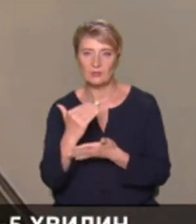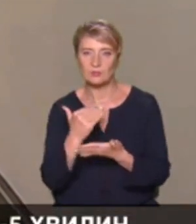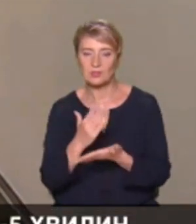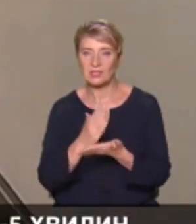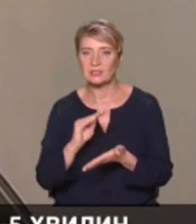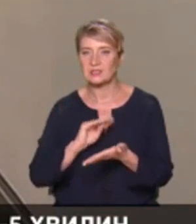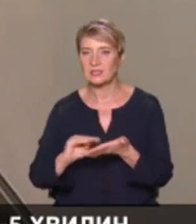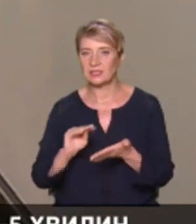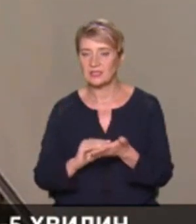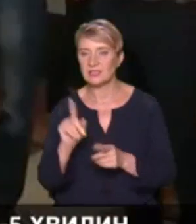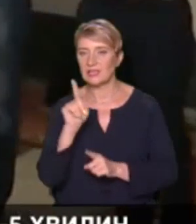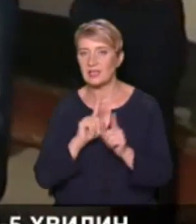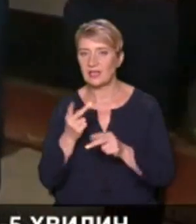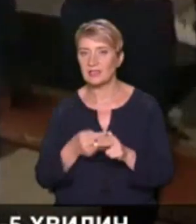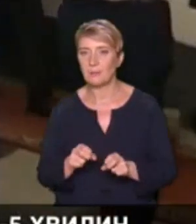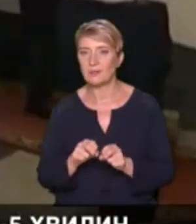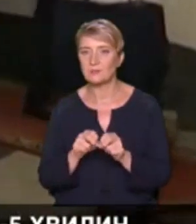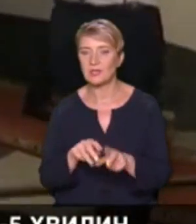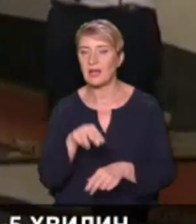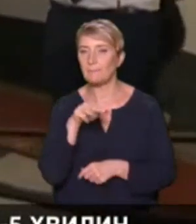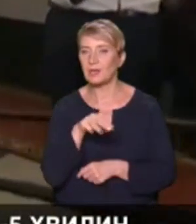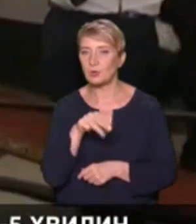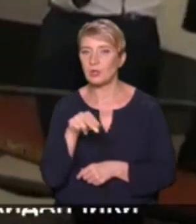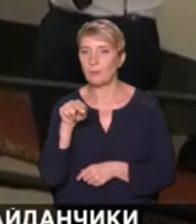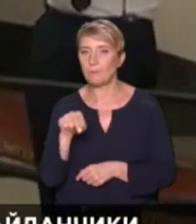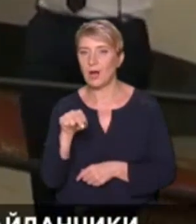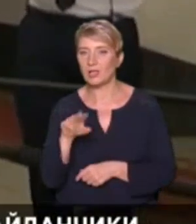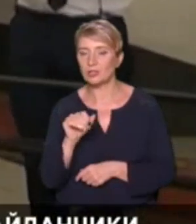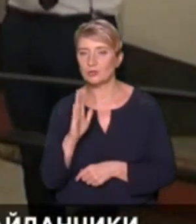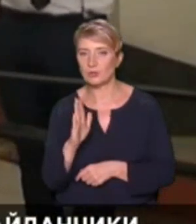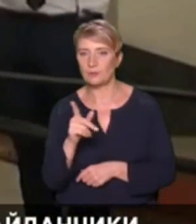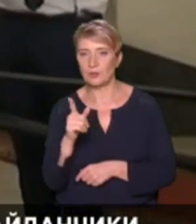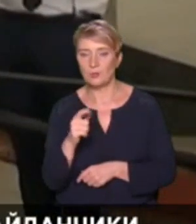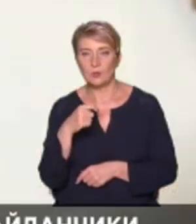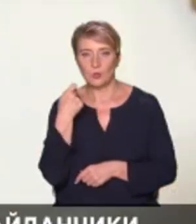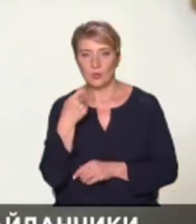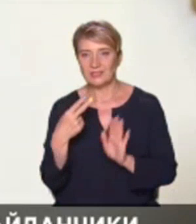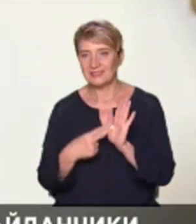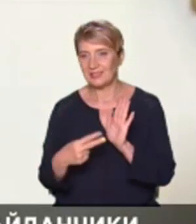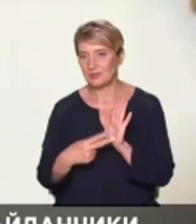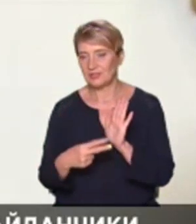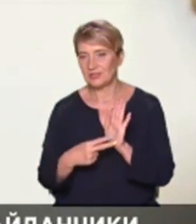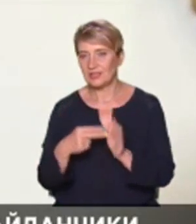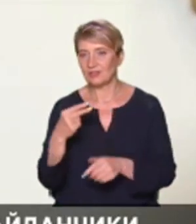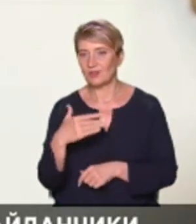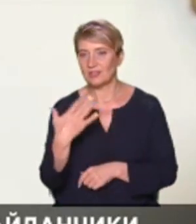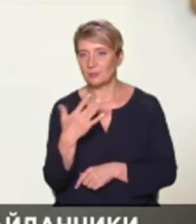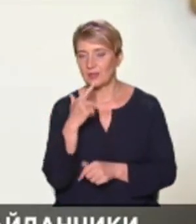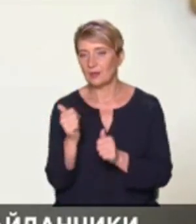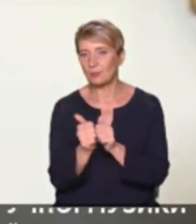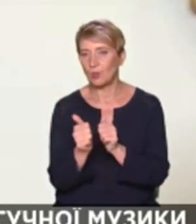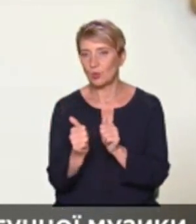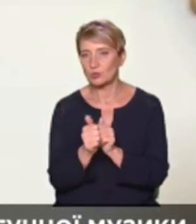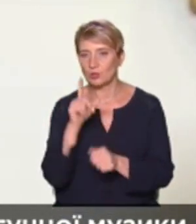Ради безпеки Росії Микола Патрушев. Йому більше років, аніж самому Путіну – 70. 25 із них він поруч із